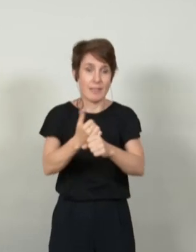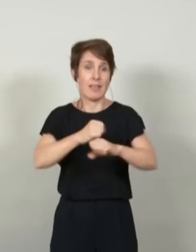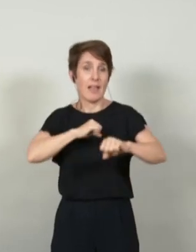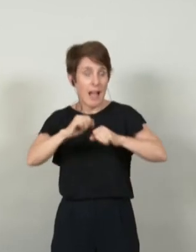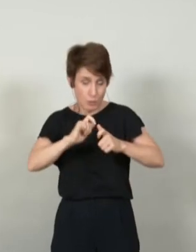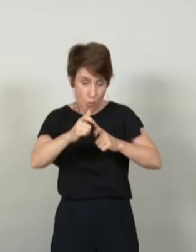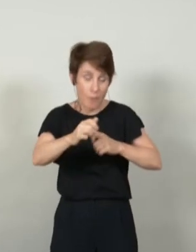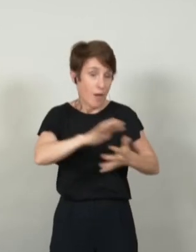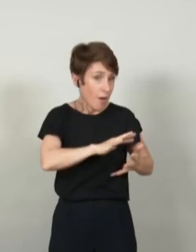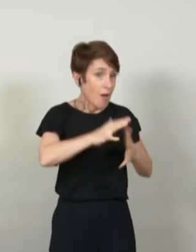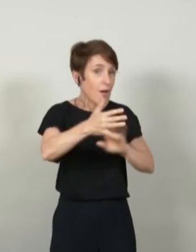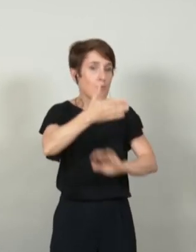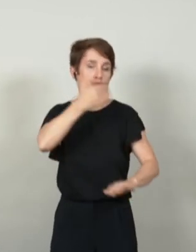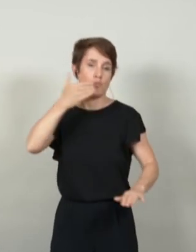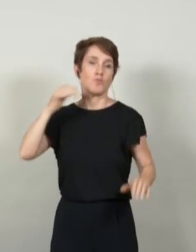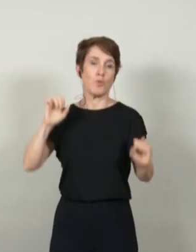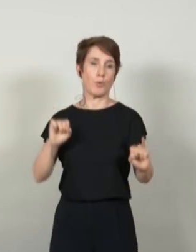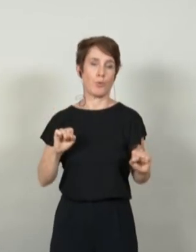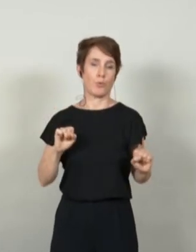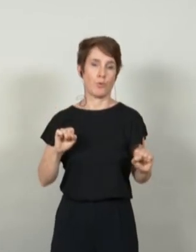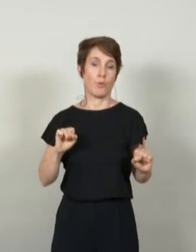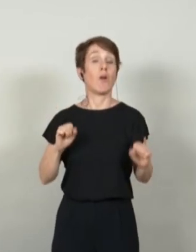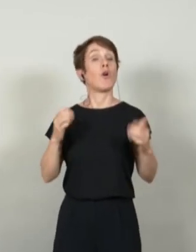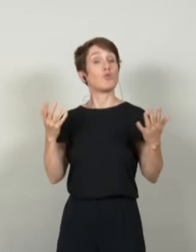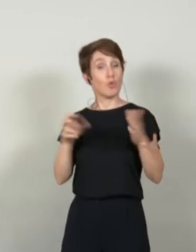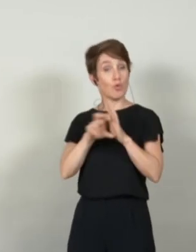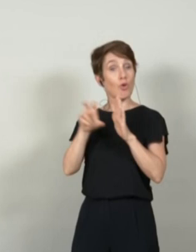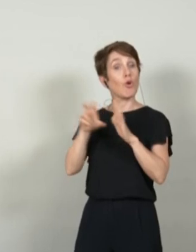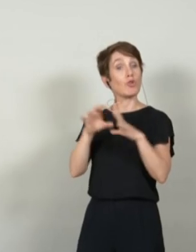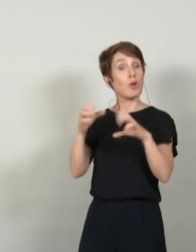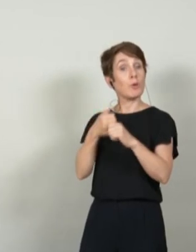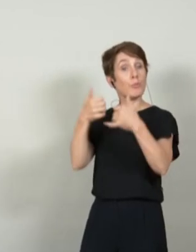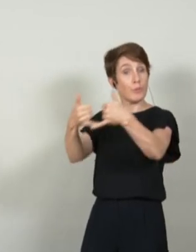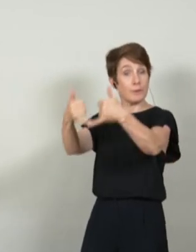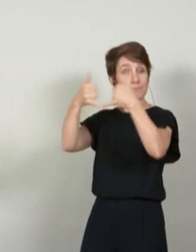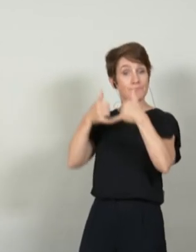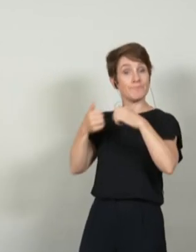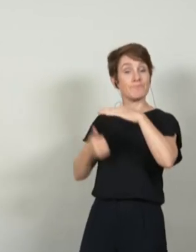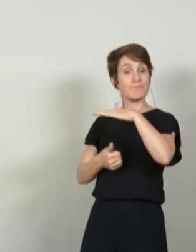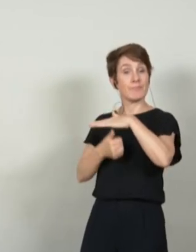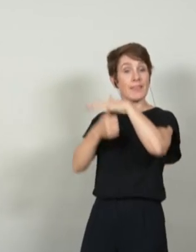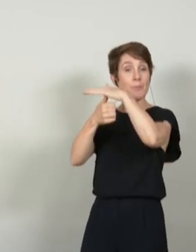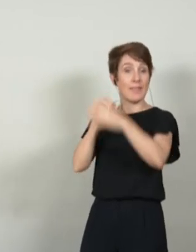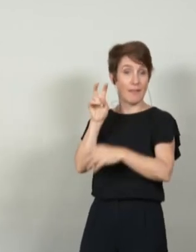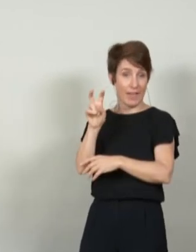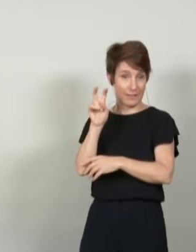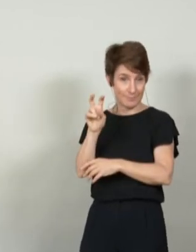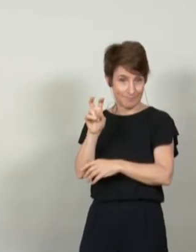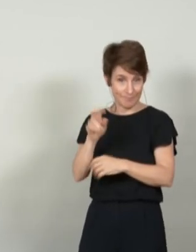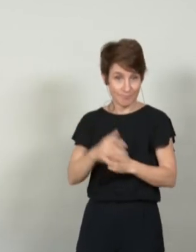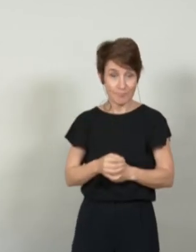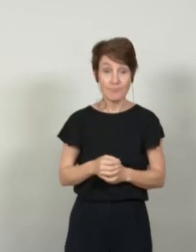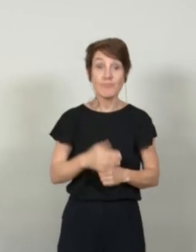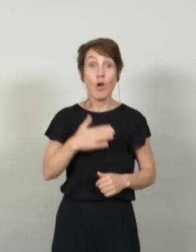mais voilà que Grenoble effectivement a obtenu donc le label le capital verte moi ce que j'attendais le plus effectivement